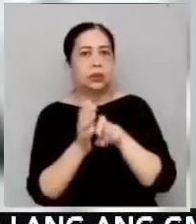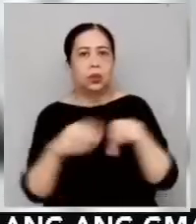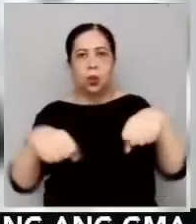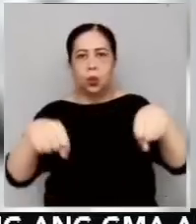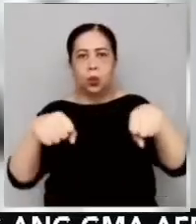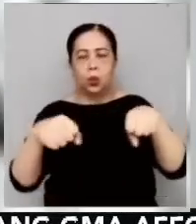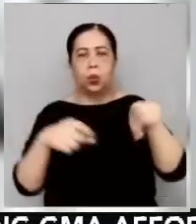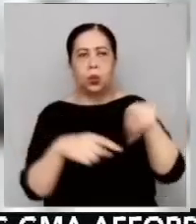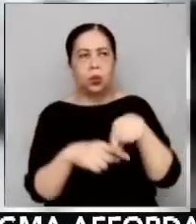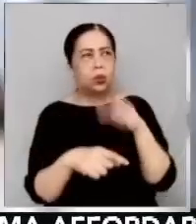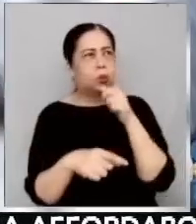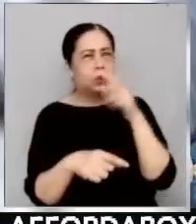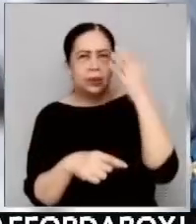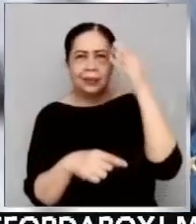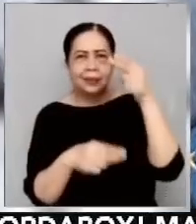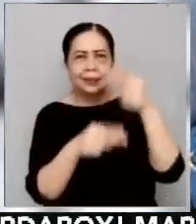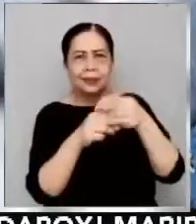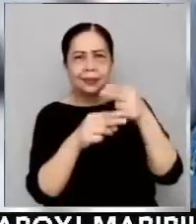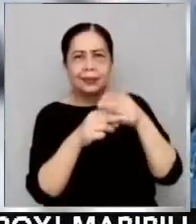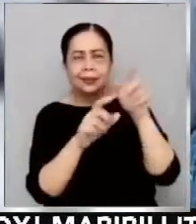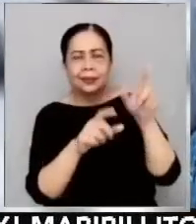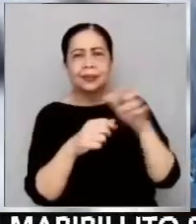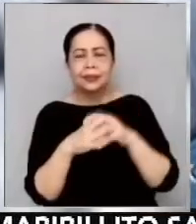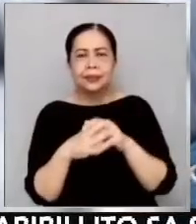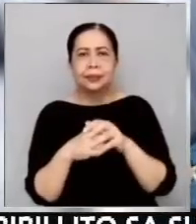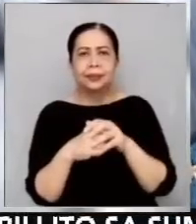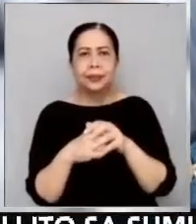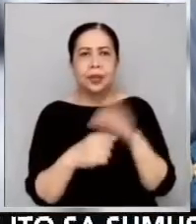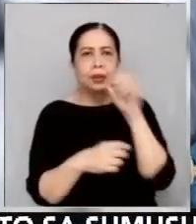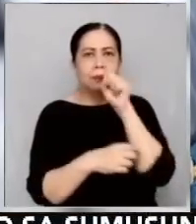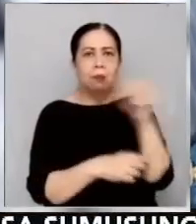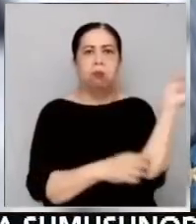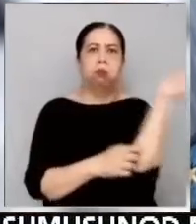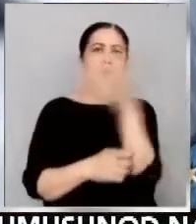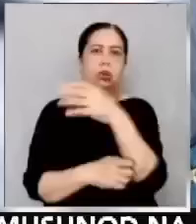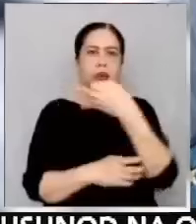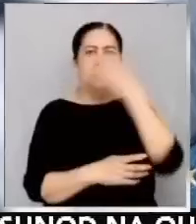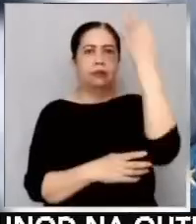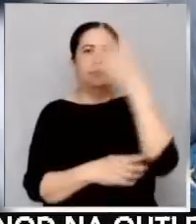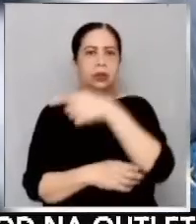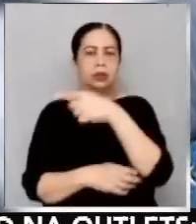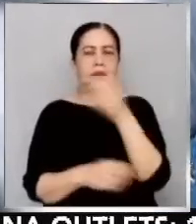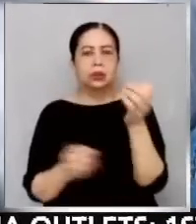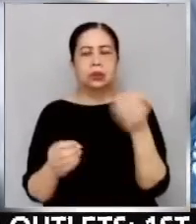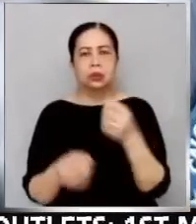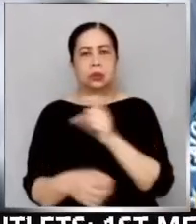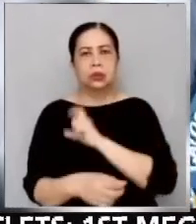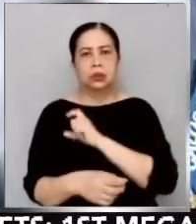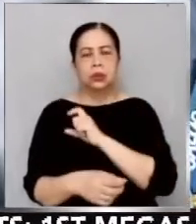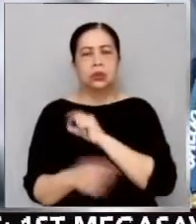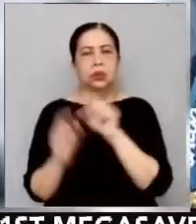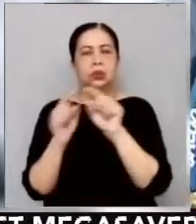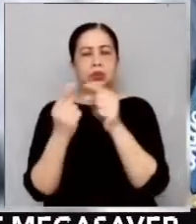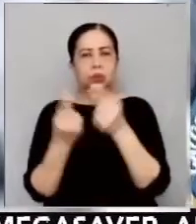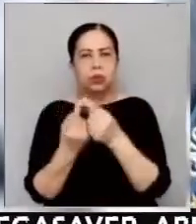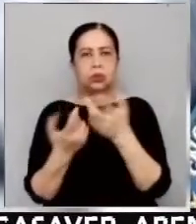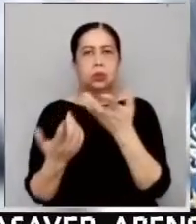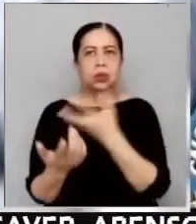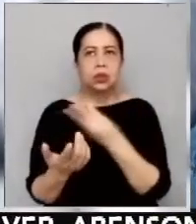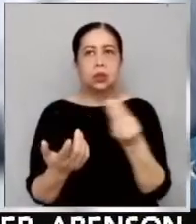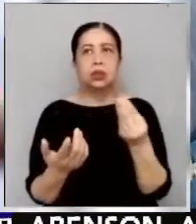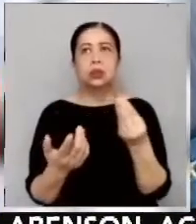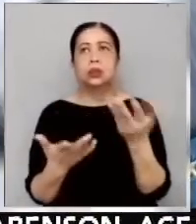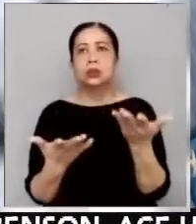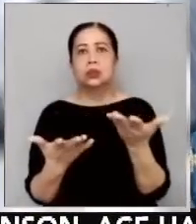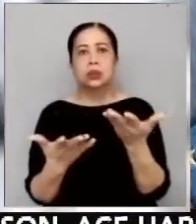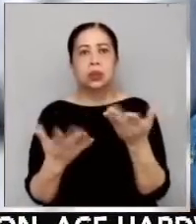pa nakikilalang salarin. Naghagis po sila ng granada sa harapan po ng ating District Drug Enforcement Unit. Nung